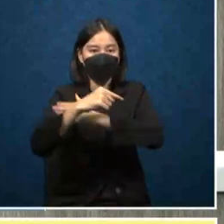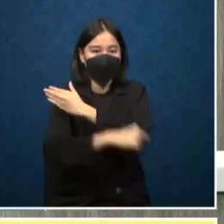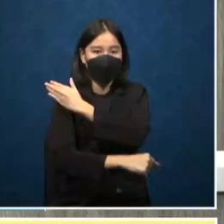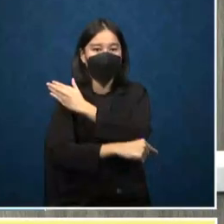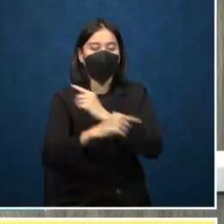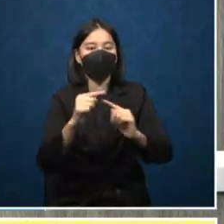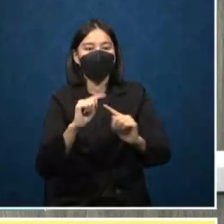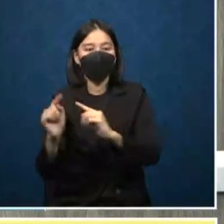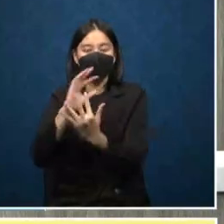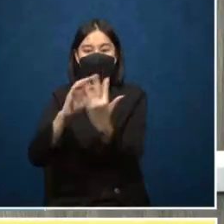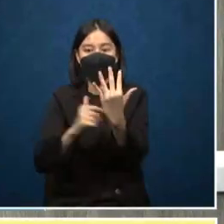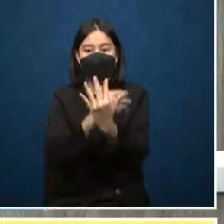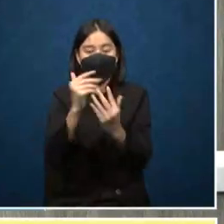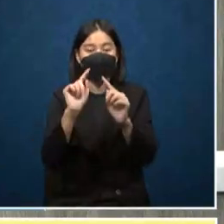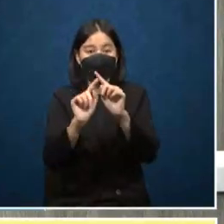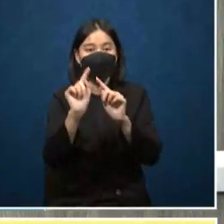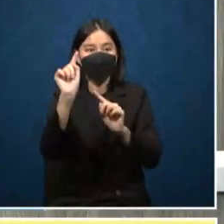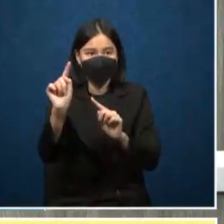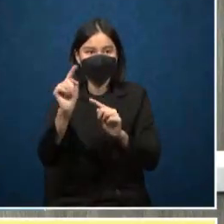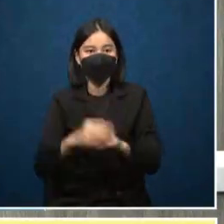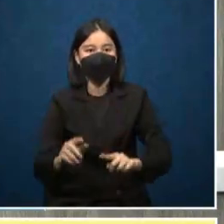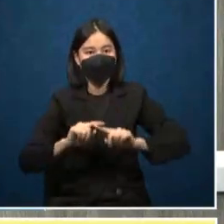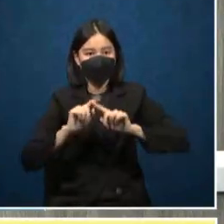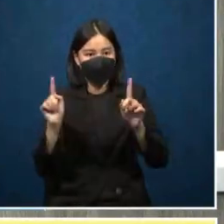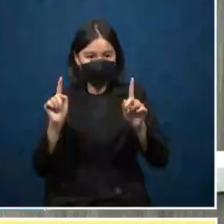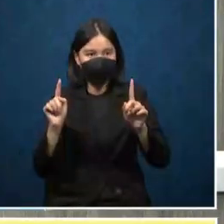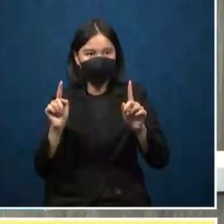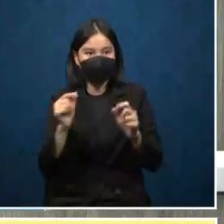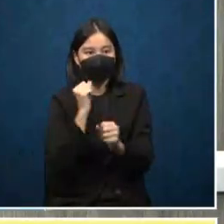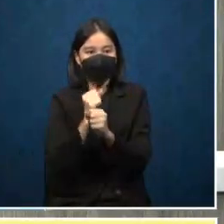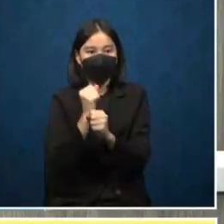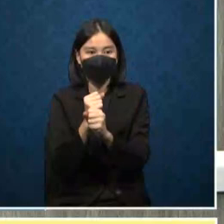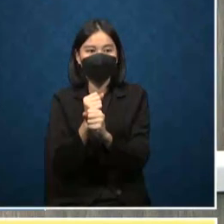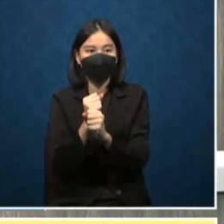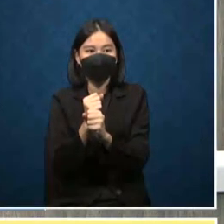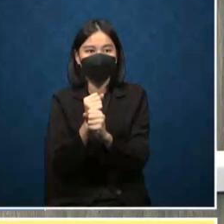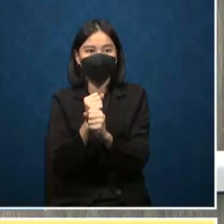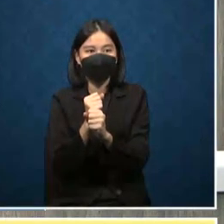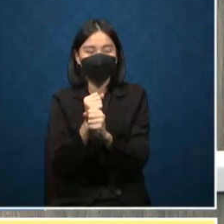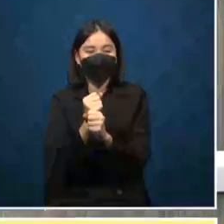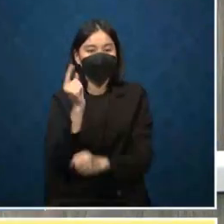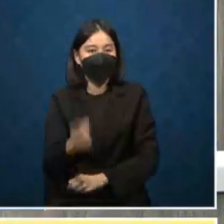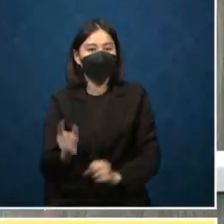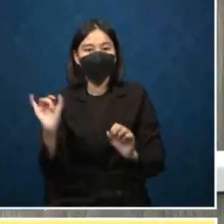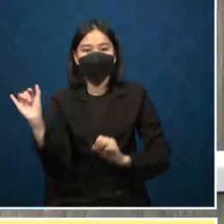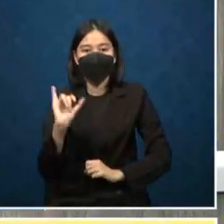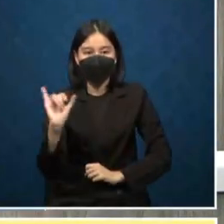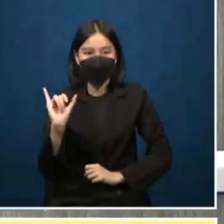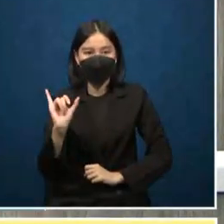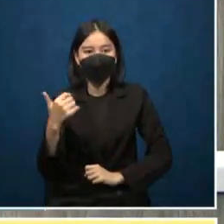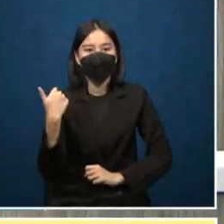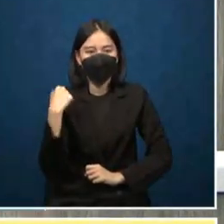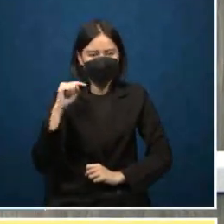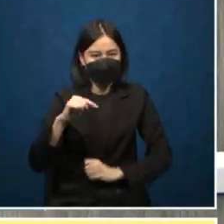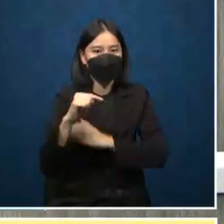พฤติมิชอบฉบับแรกแล้วแต่ยังไม่มีการดำเนินการที่เป็นรูปธรรมจึงได้เกิดเหตุการณ์ทำน